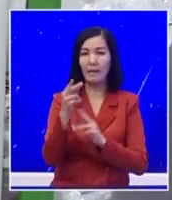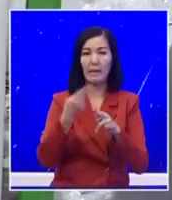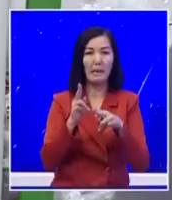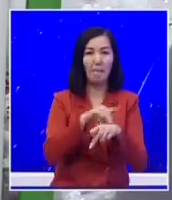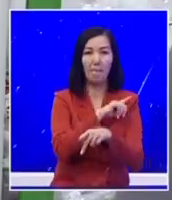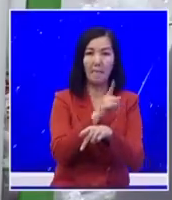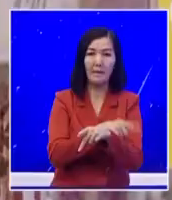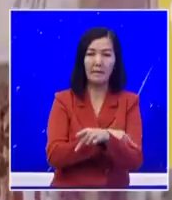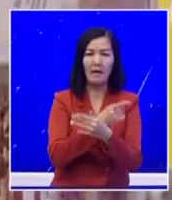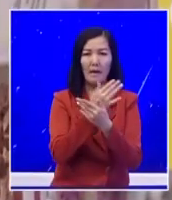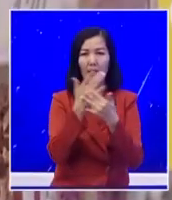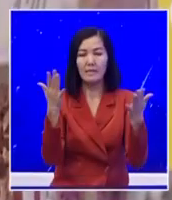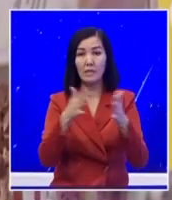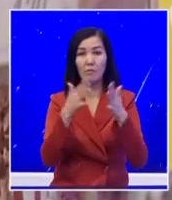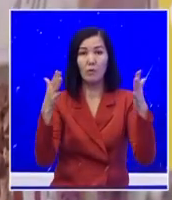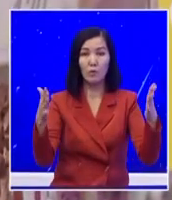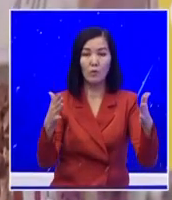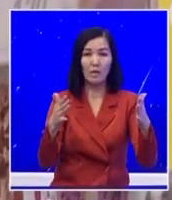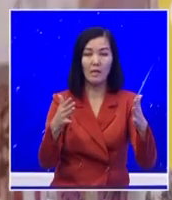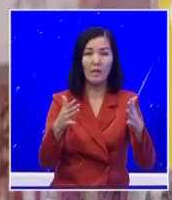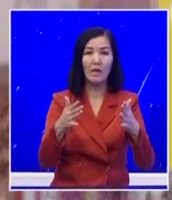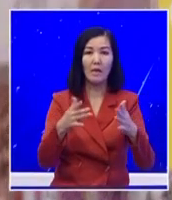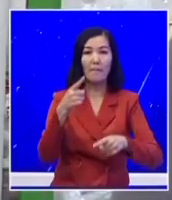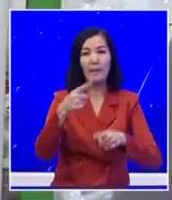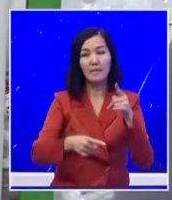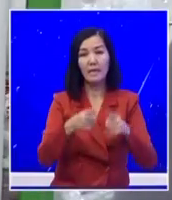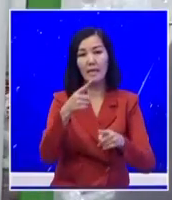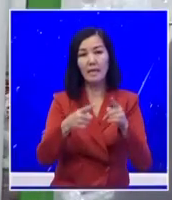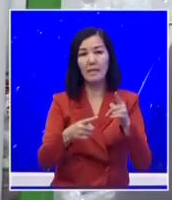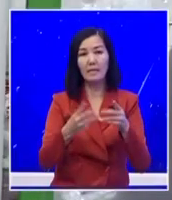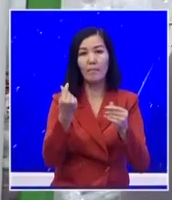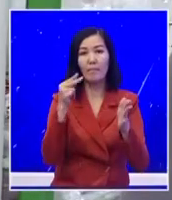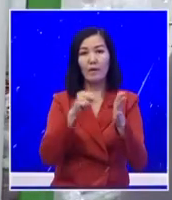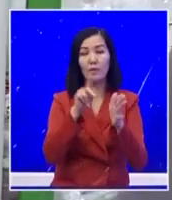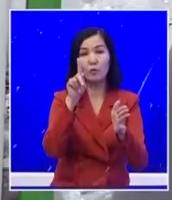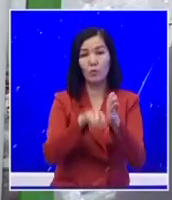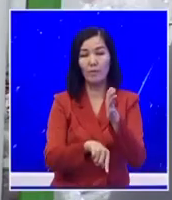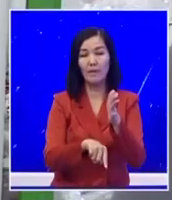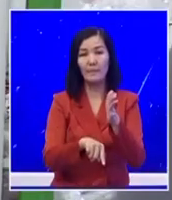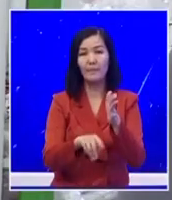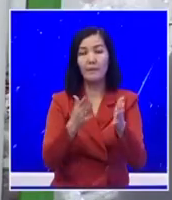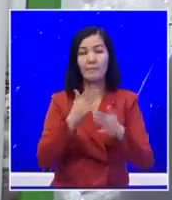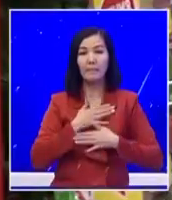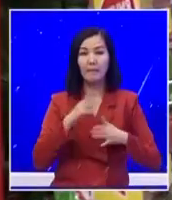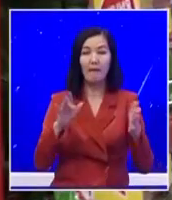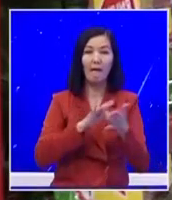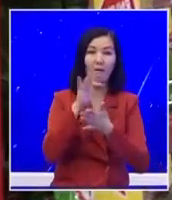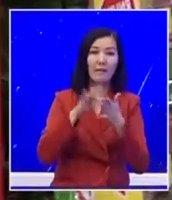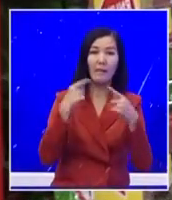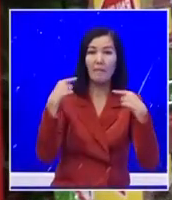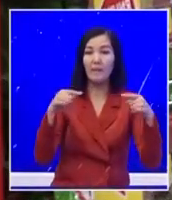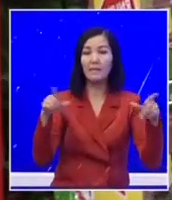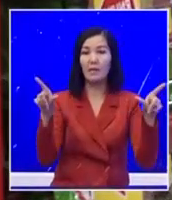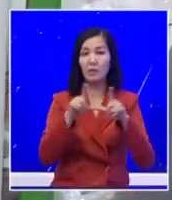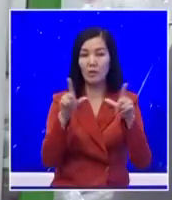қырымыз. Ассортимент өте үлкен. Әрі бәсекелестермен салыстырғанда баға қол жетімді. Бұған қоса біздің қаладағы өзге